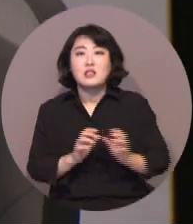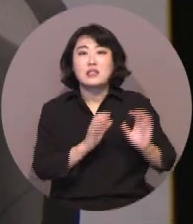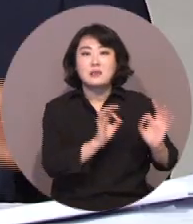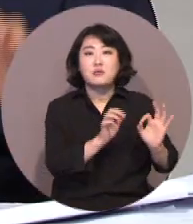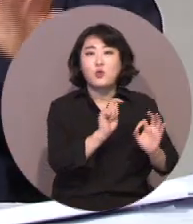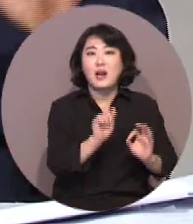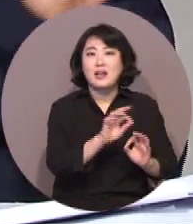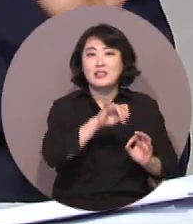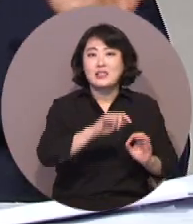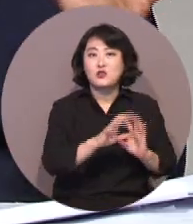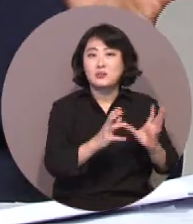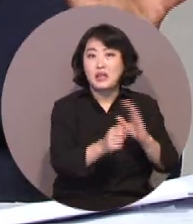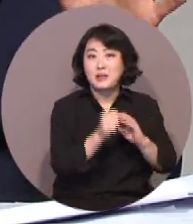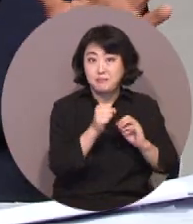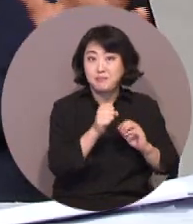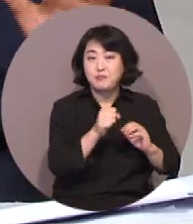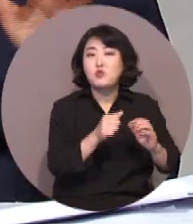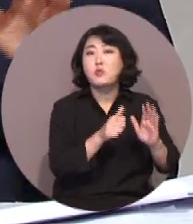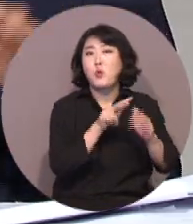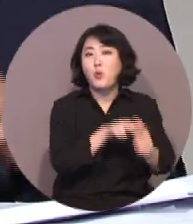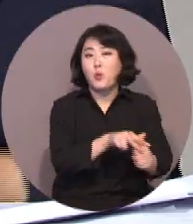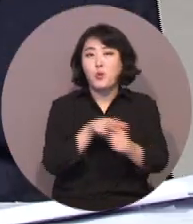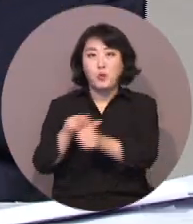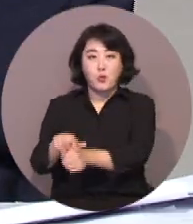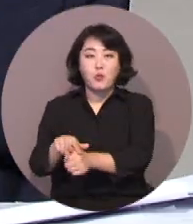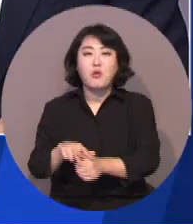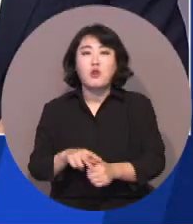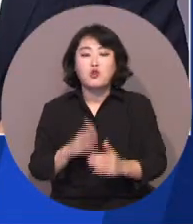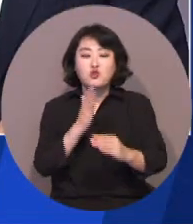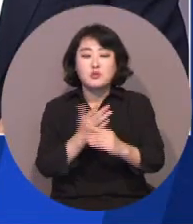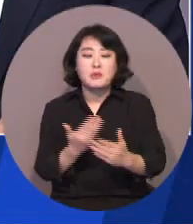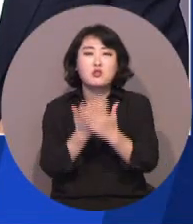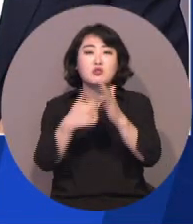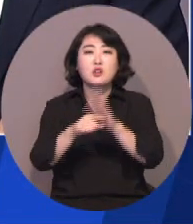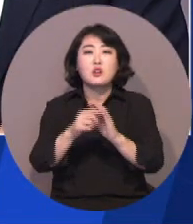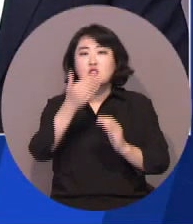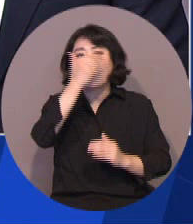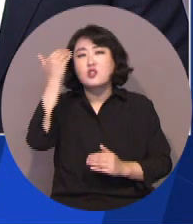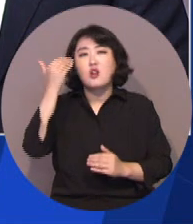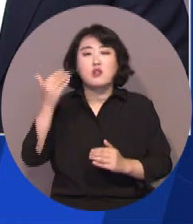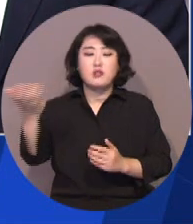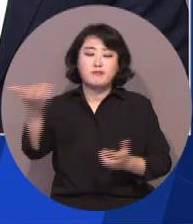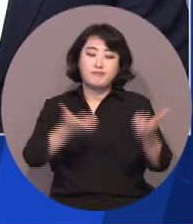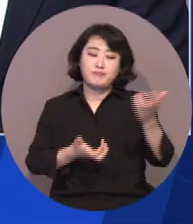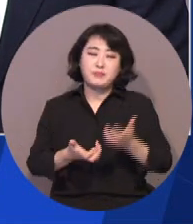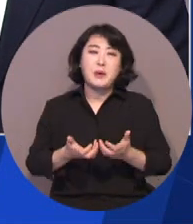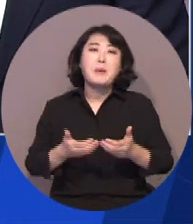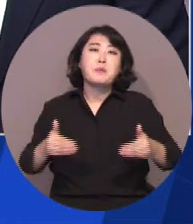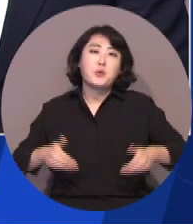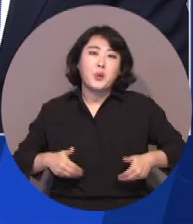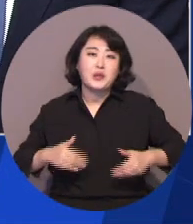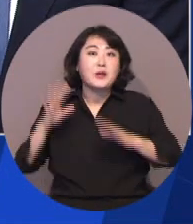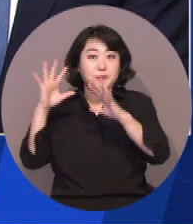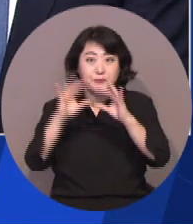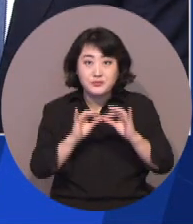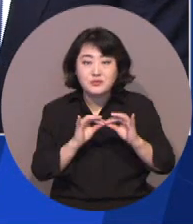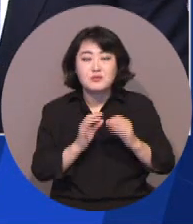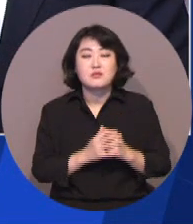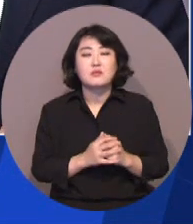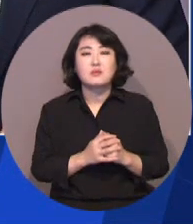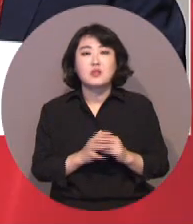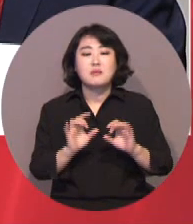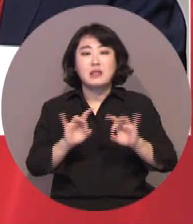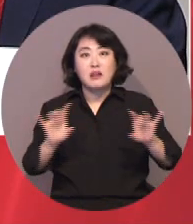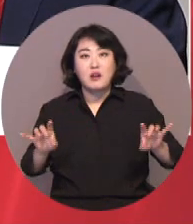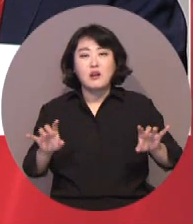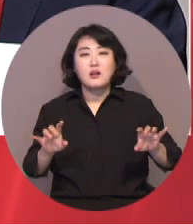두 소부 모두 대전 중구의 발전을 위해 청년층의 유입이 필요하다는 문제의식을 같이 했지만 각각